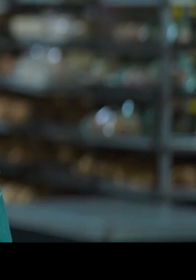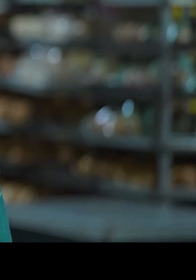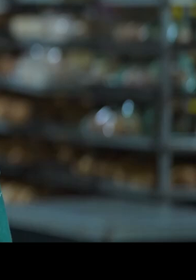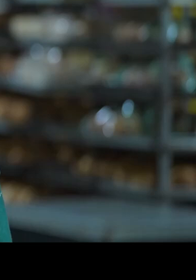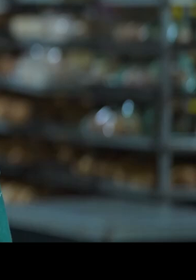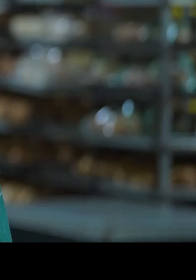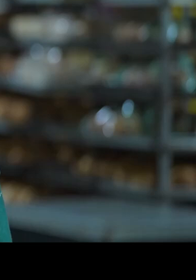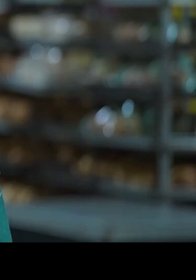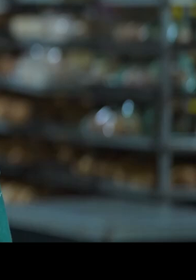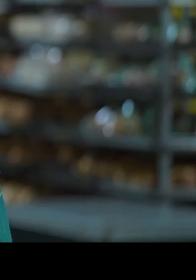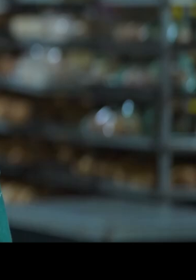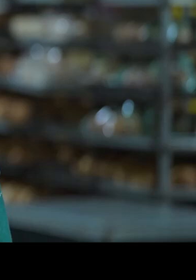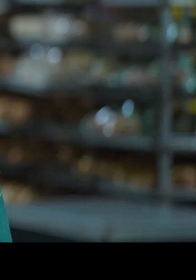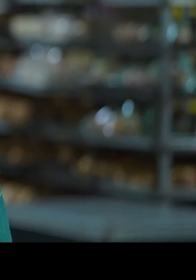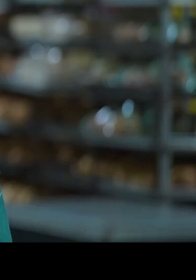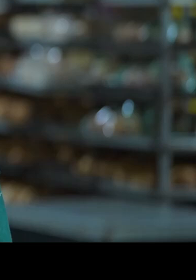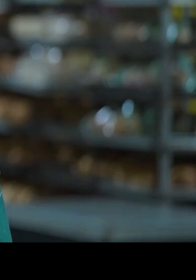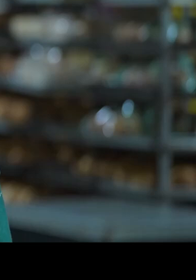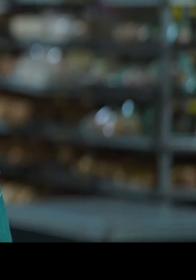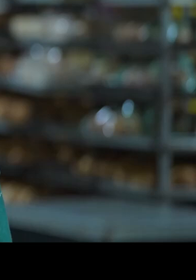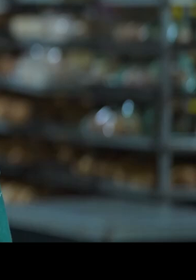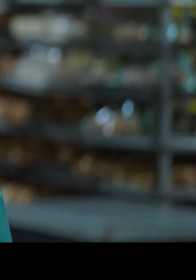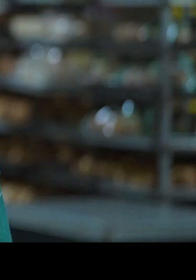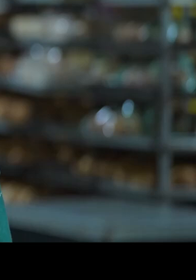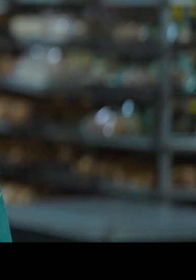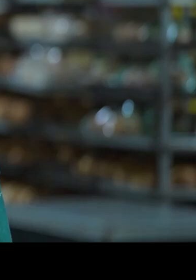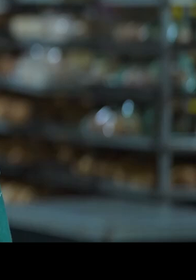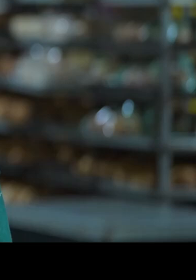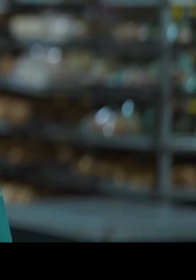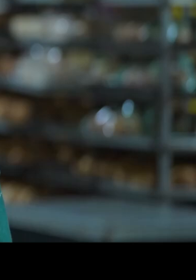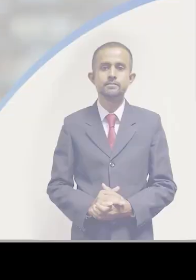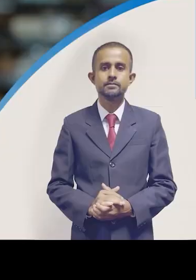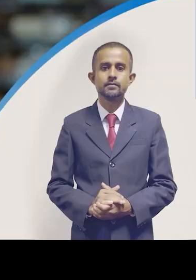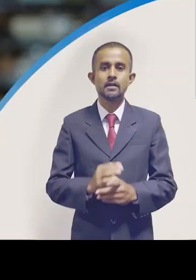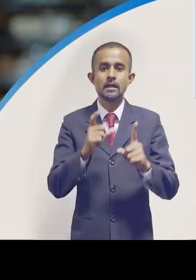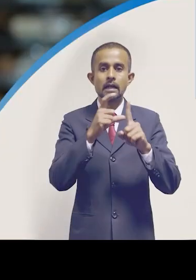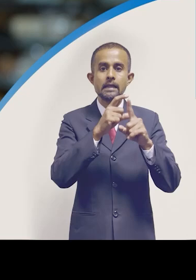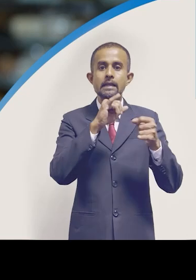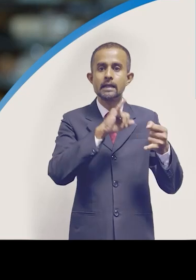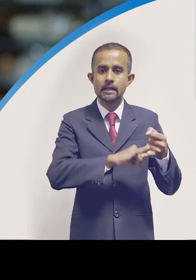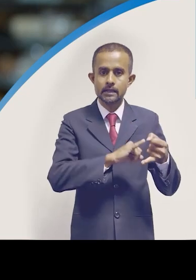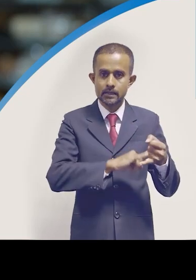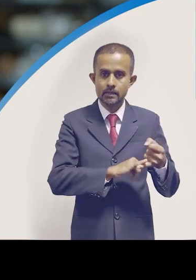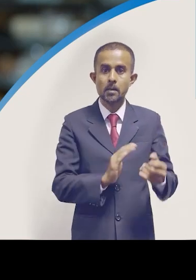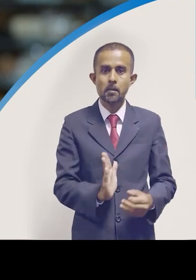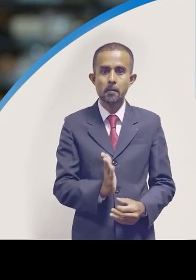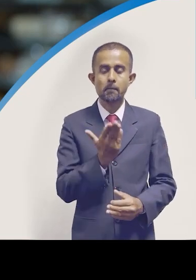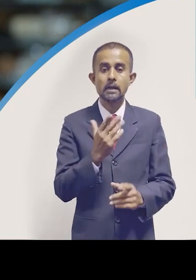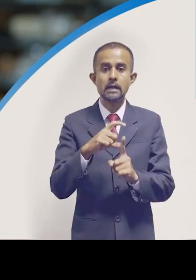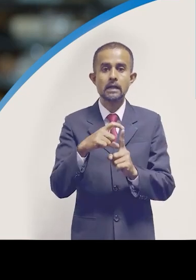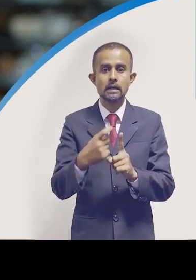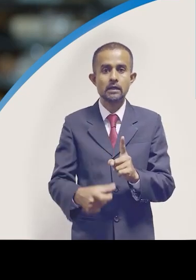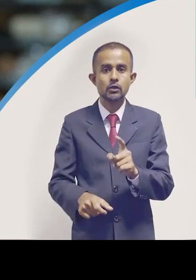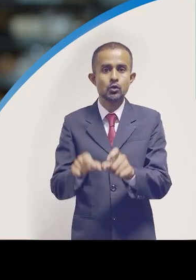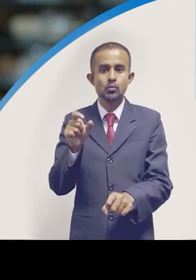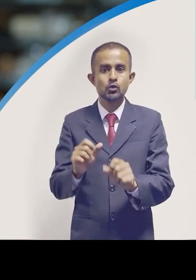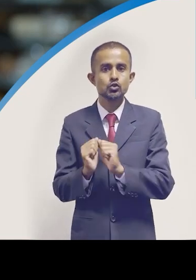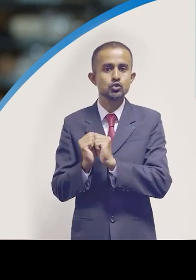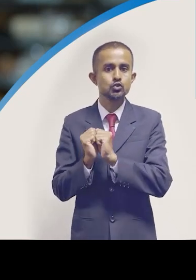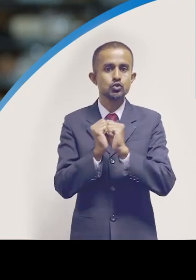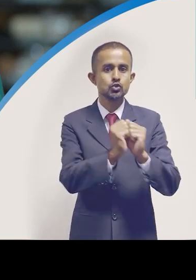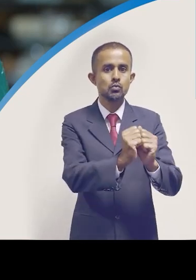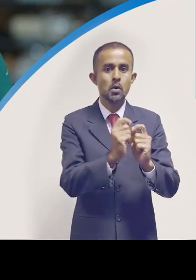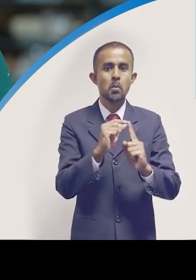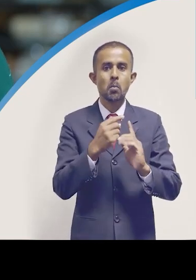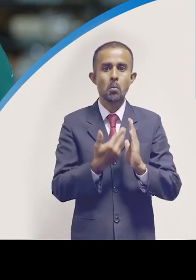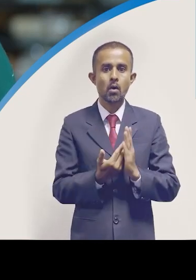නිලධාරී VKA අයිරා නිලන්ති මහත්මිය බීසායතනයේ ඉදිරිපිට සිට සමාජ සේවා දෙපාර්තමේන්තුව මගින් ආබාධ සහිත වූවන්